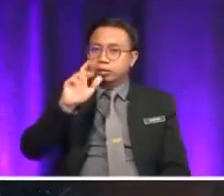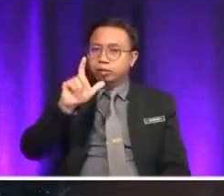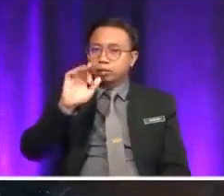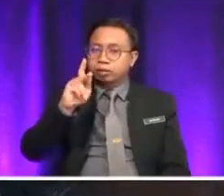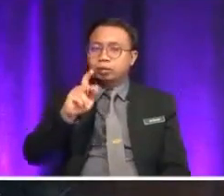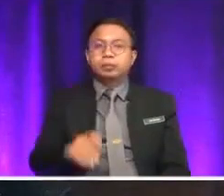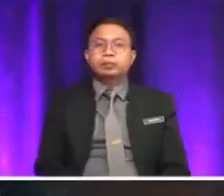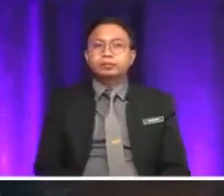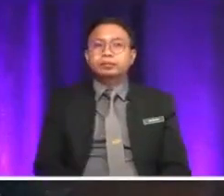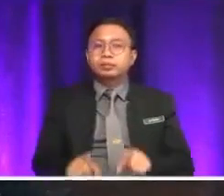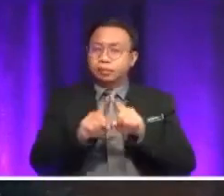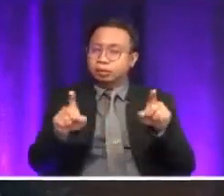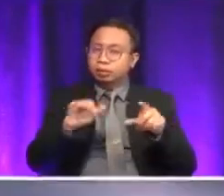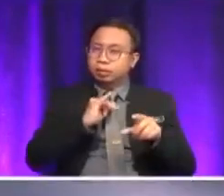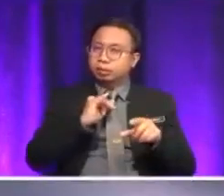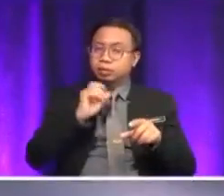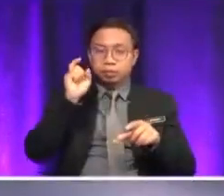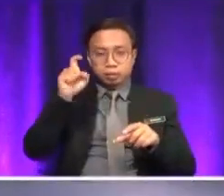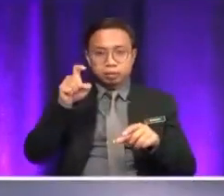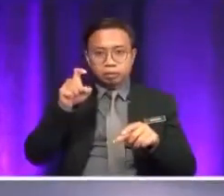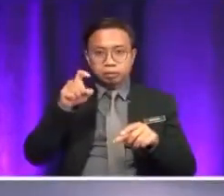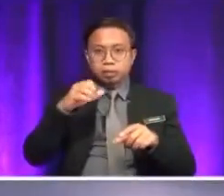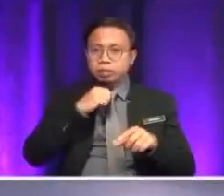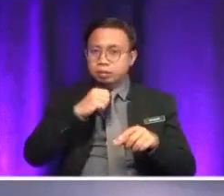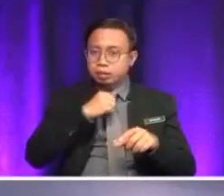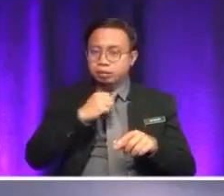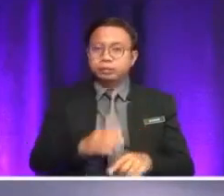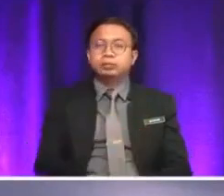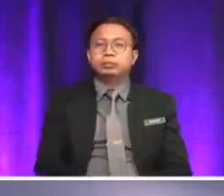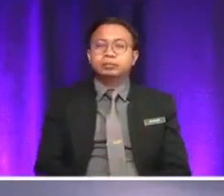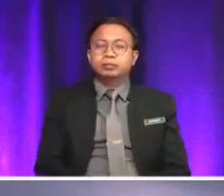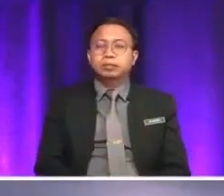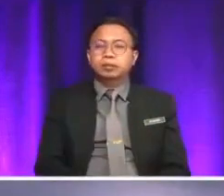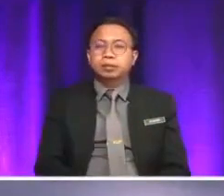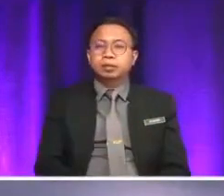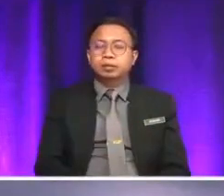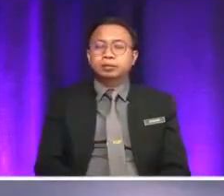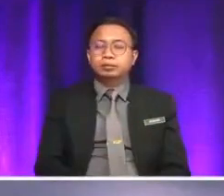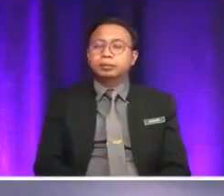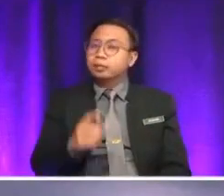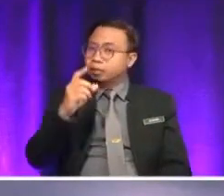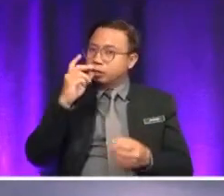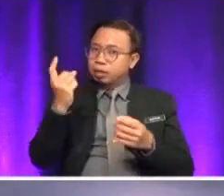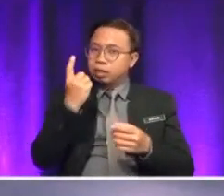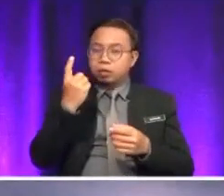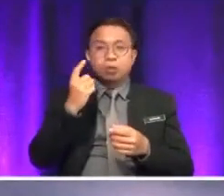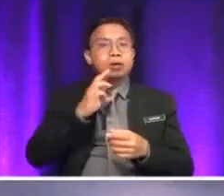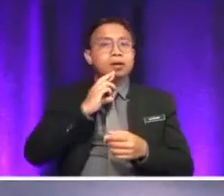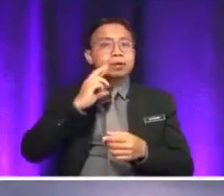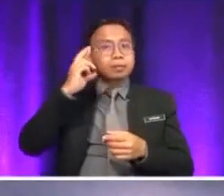kita ni kan. Tapi saya pasti kalau terhadap diri, saya pasti konflik dan stres ni terutamanya